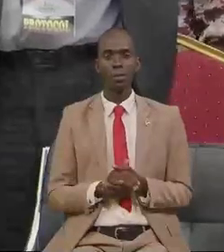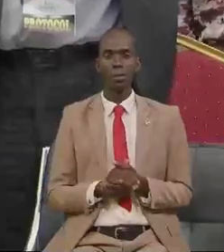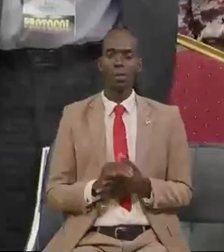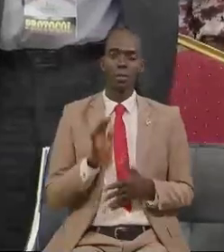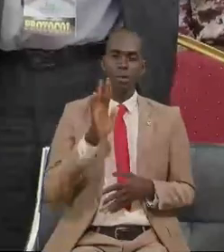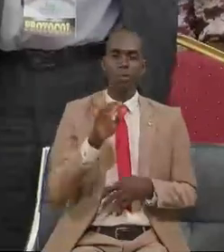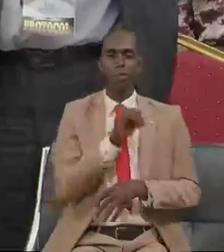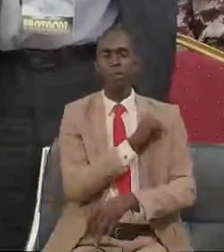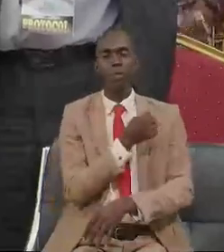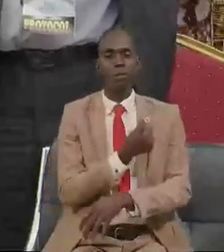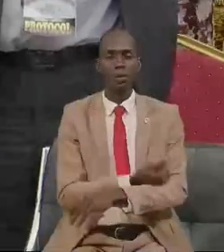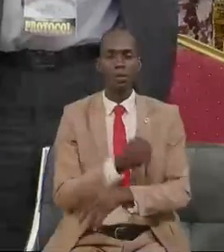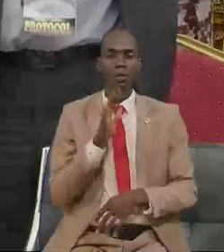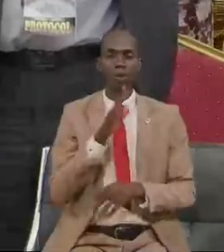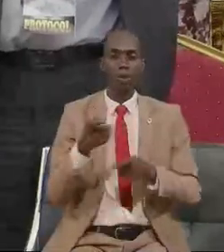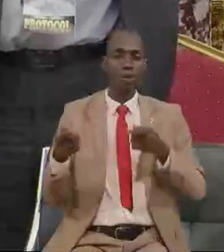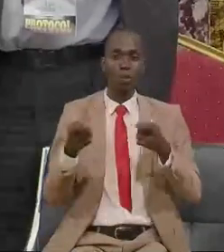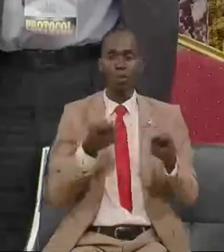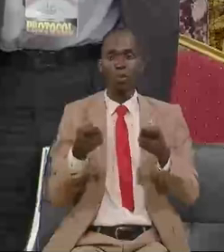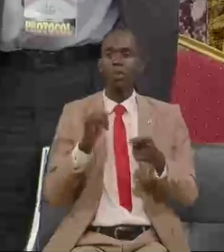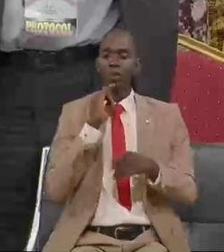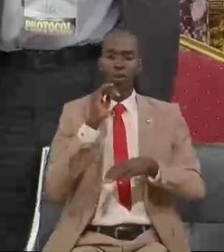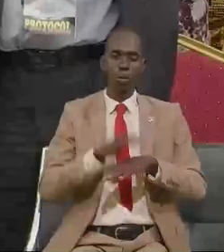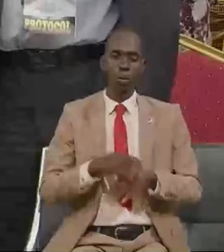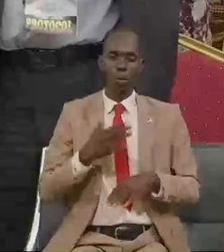Ton autorité, ton contrôle est sur ma vie.